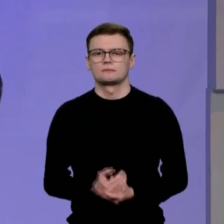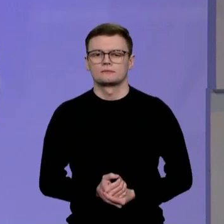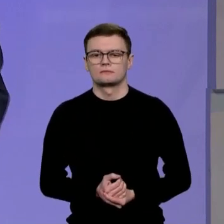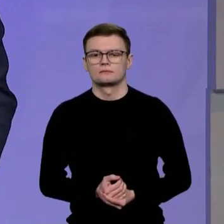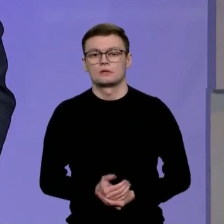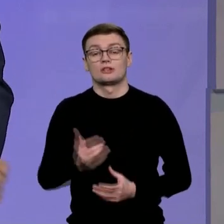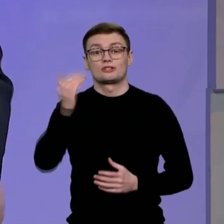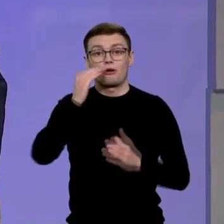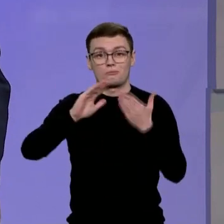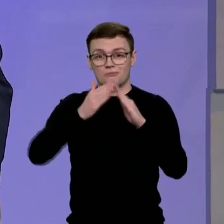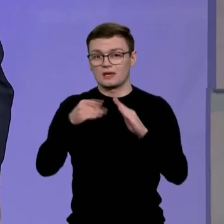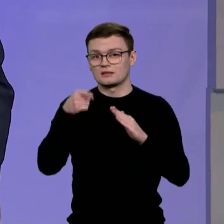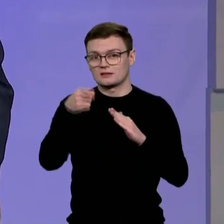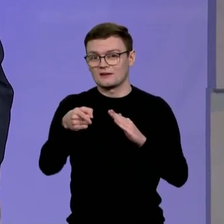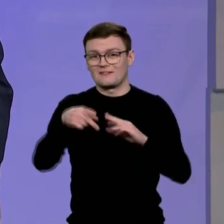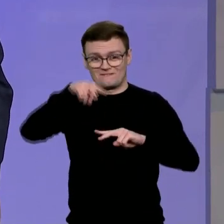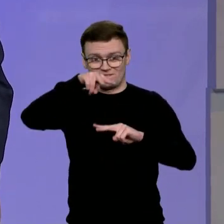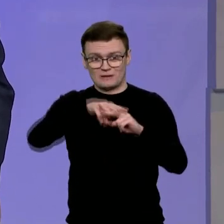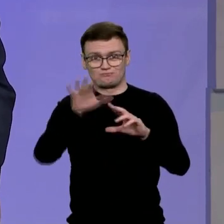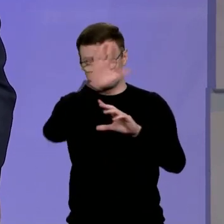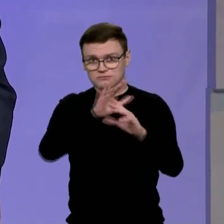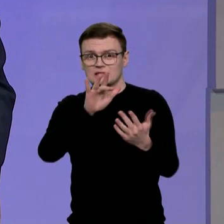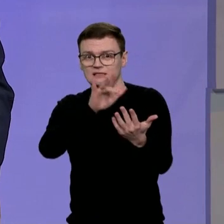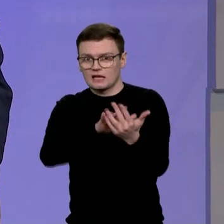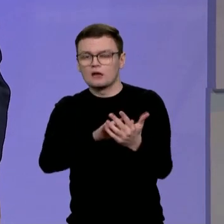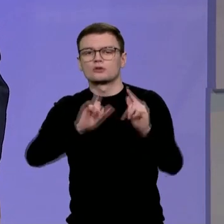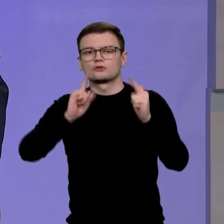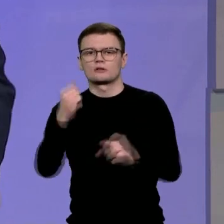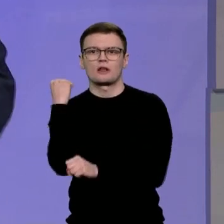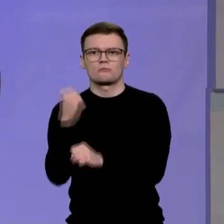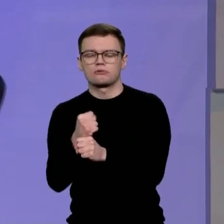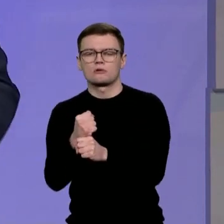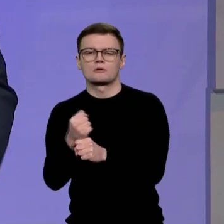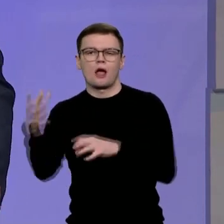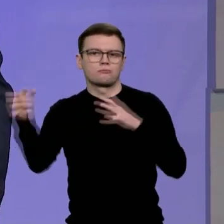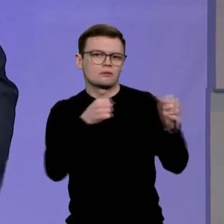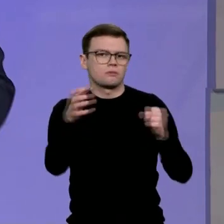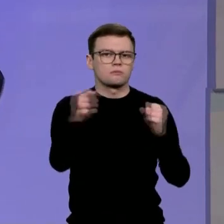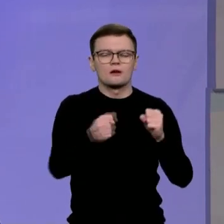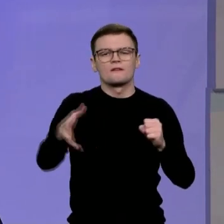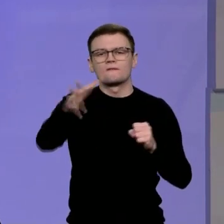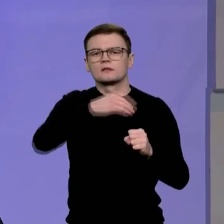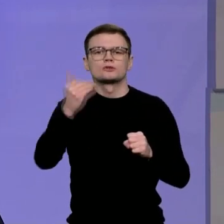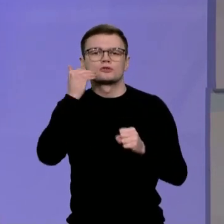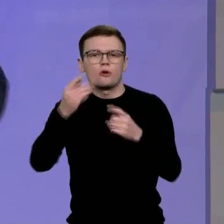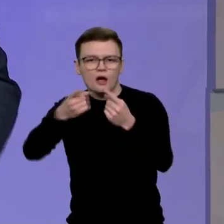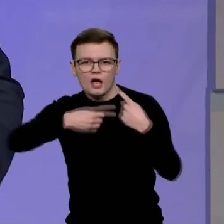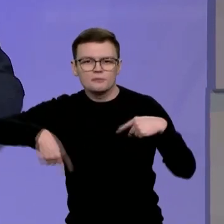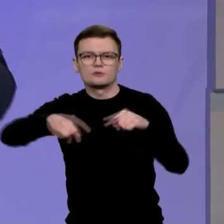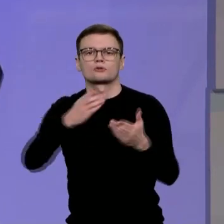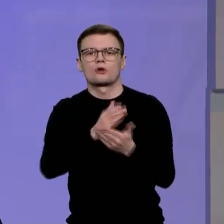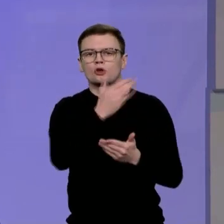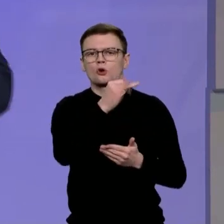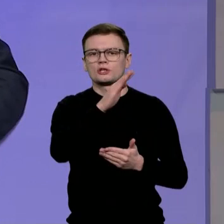į regiono centrą, sutraukiami darbuotojai yra turbūt iš visos Šiaulių apskrities. Ir Joniškis,